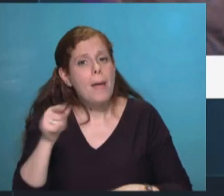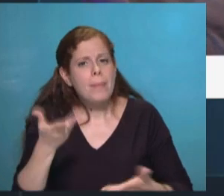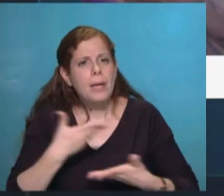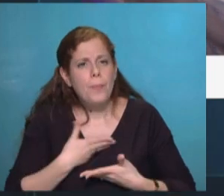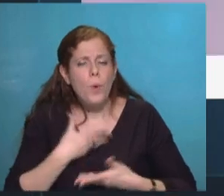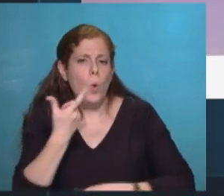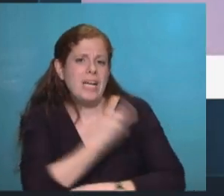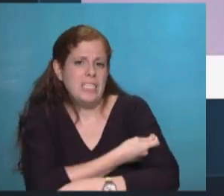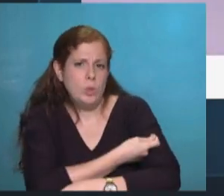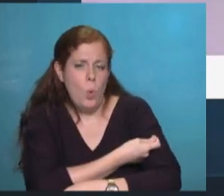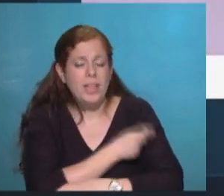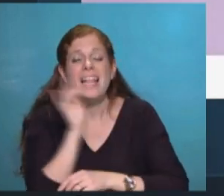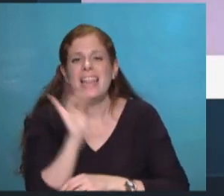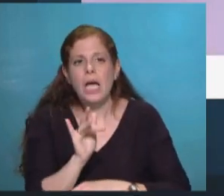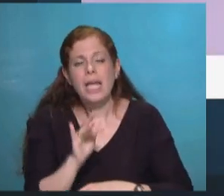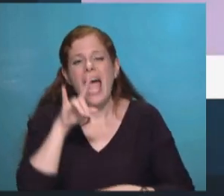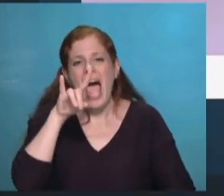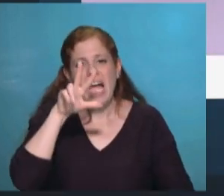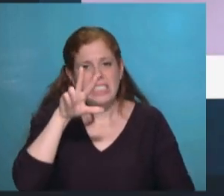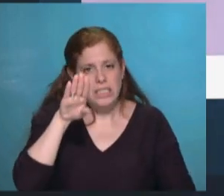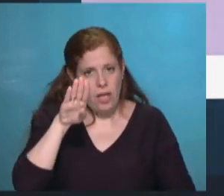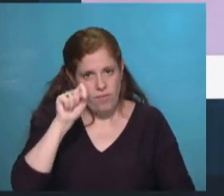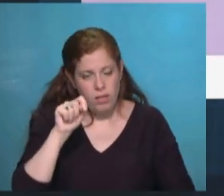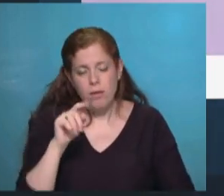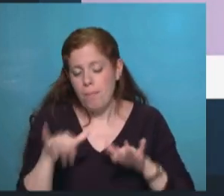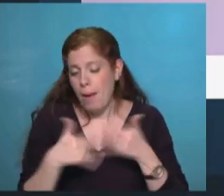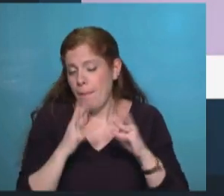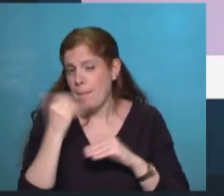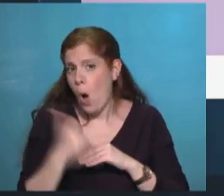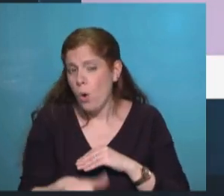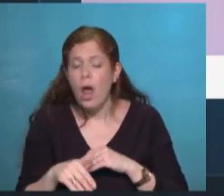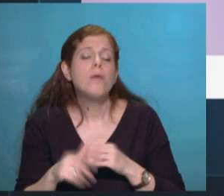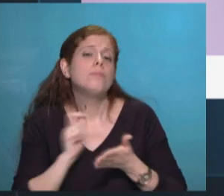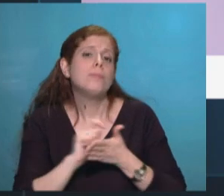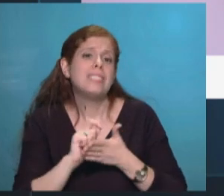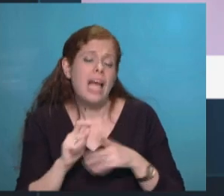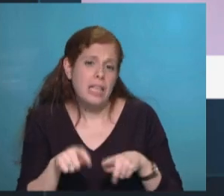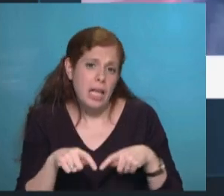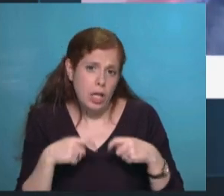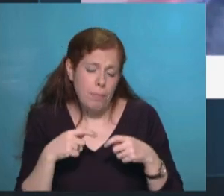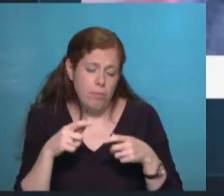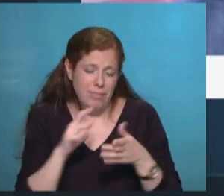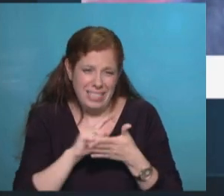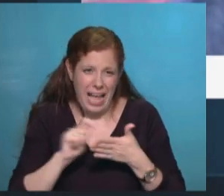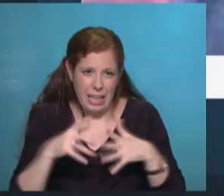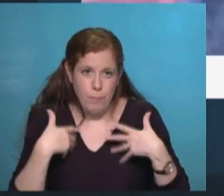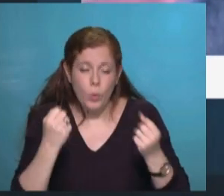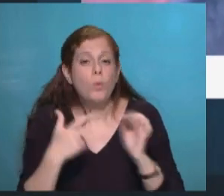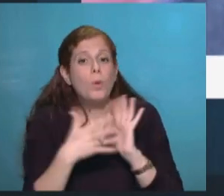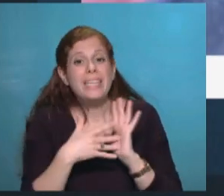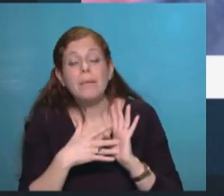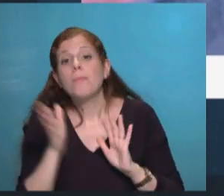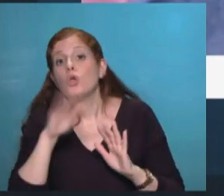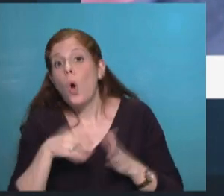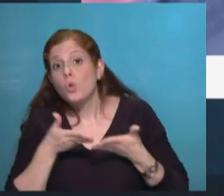חיסון סביל נגד חצבת ביממה האחרונה. במשרד הבריאות בודקים אם יש יולדות נוספות שנחשפו אליה, מי חוסנה, מי לא חוסנה, את